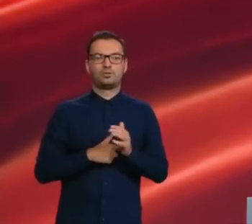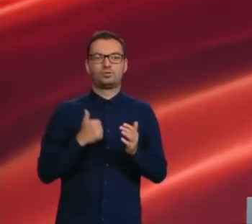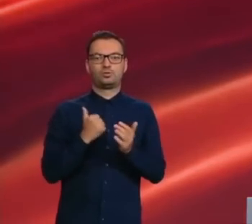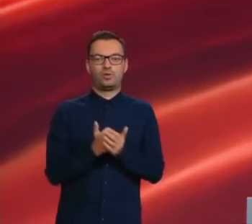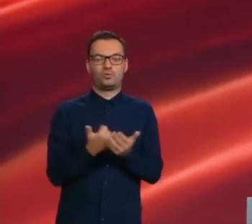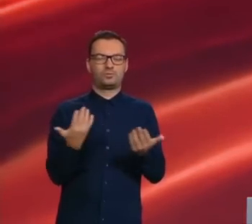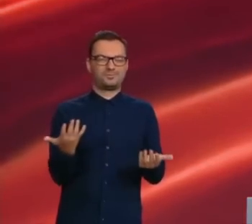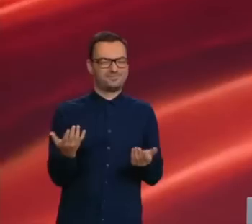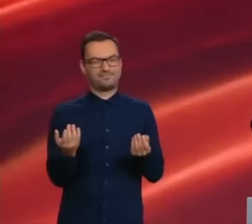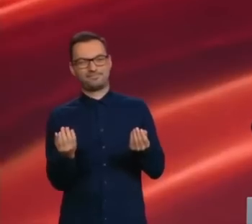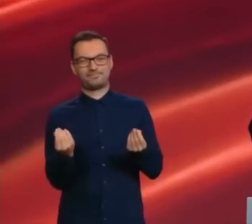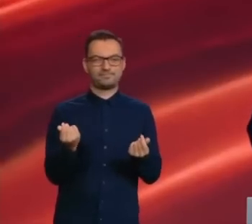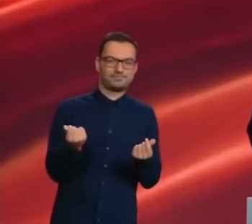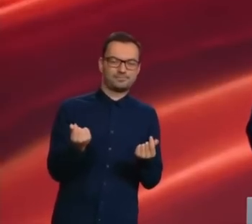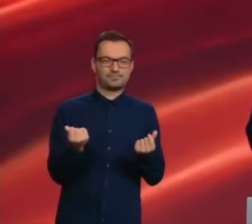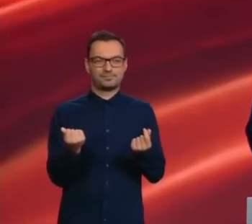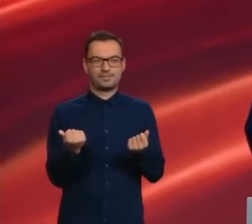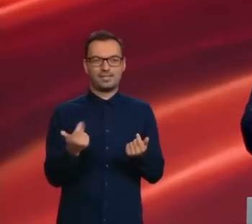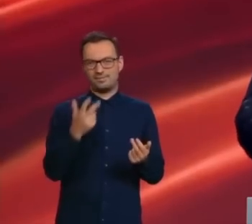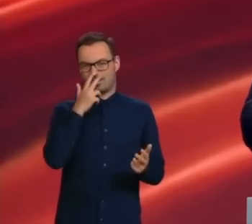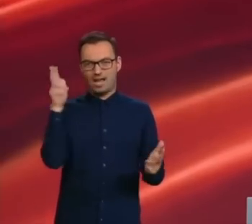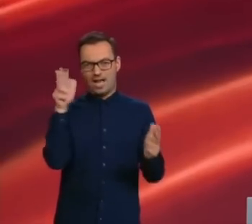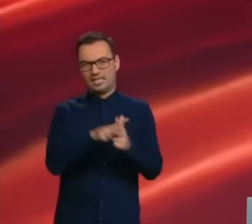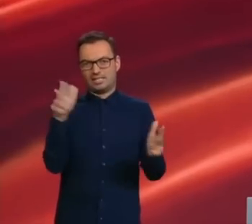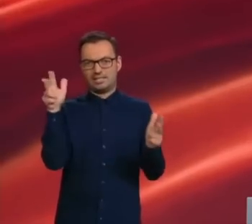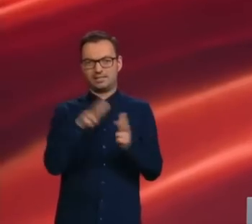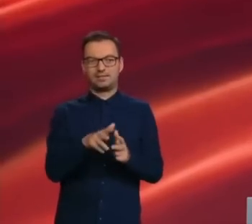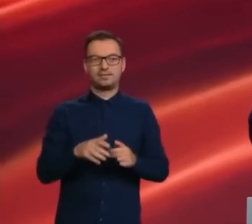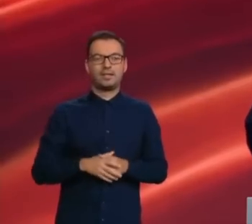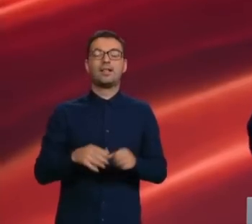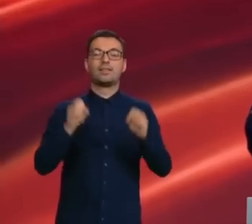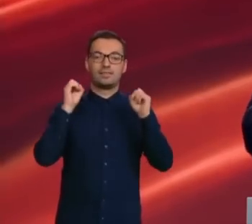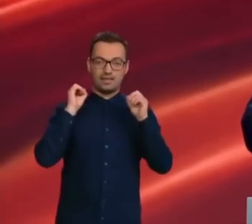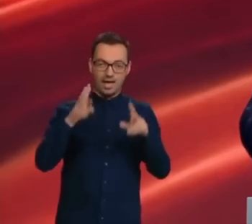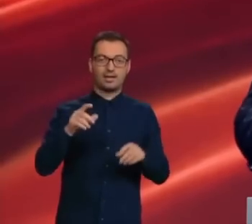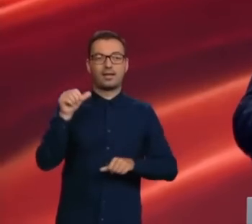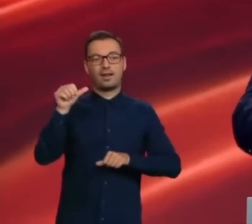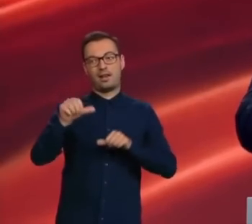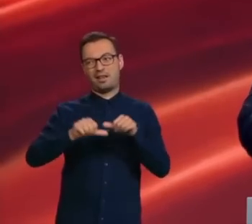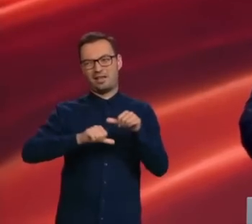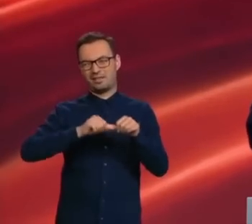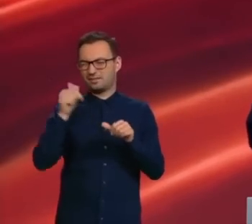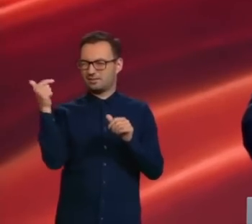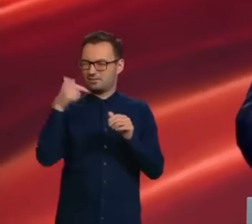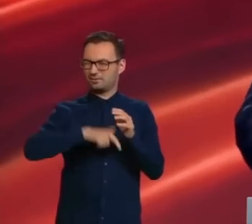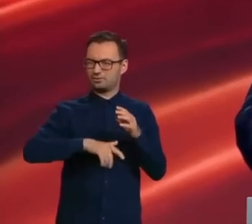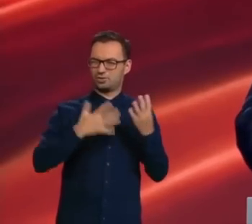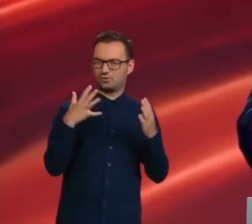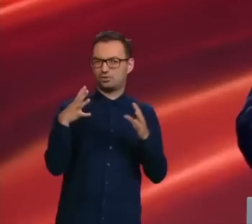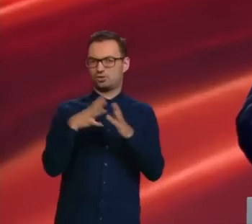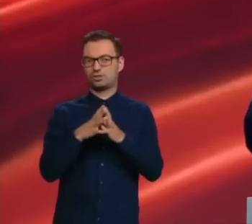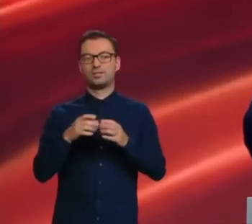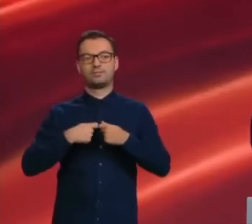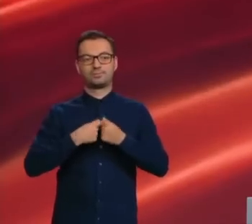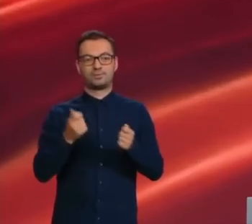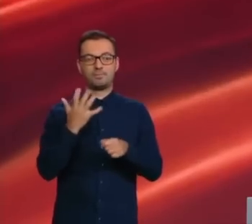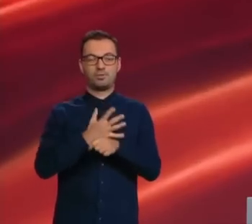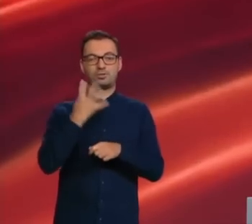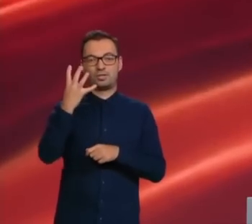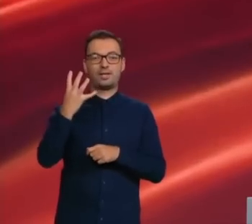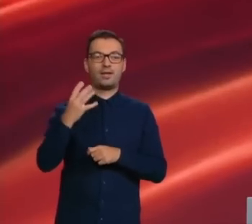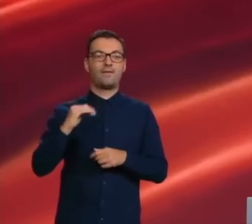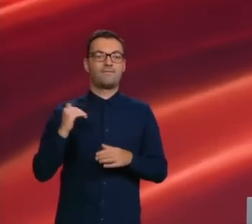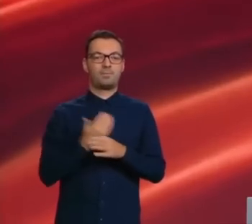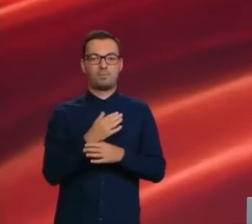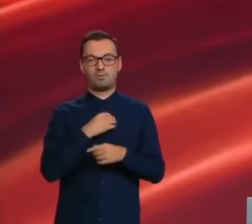widzimy pewnego rodzaju ataki. To prawda, prowadzący się odciął. No. 2009-2010 sprzedano ponad 54 polskie